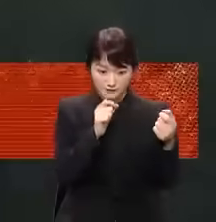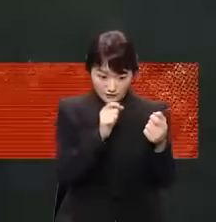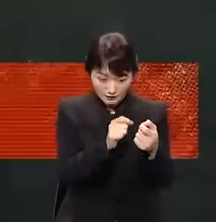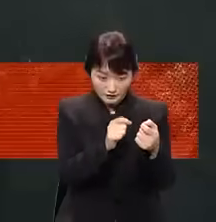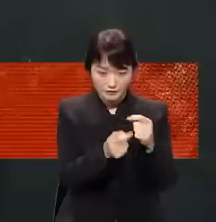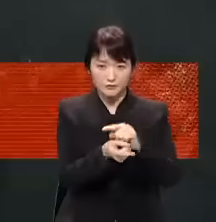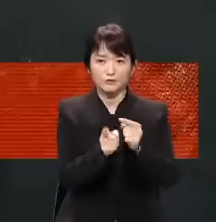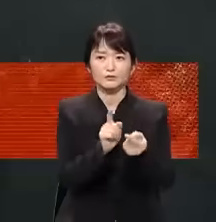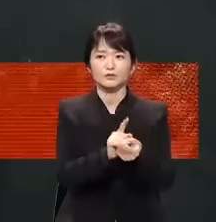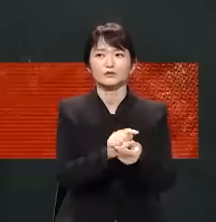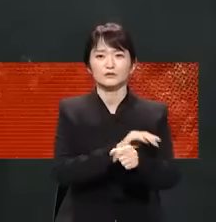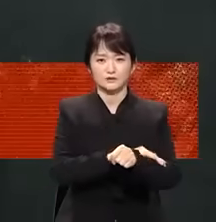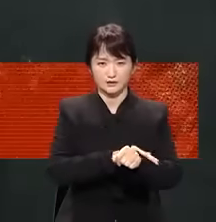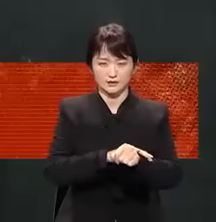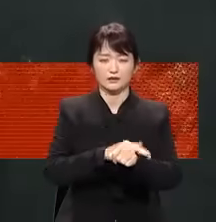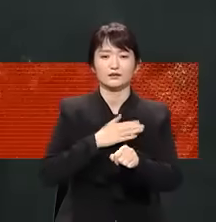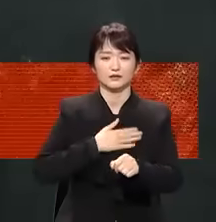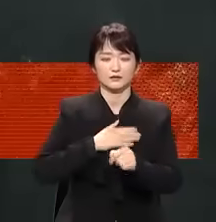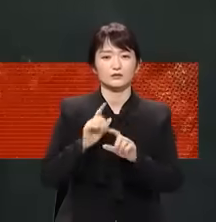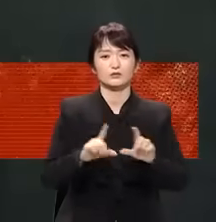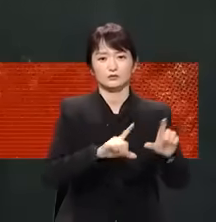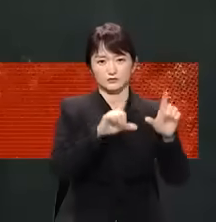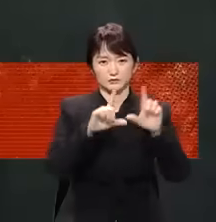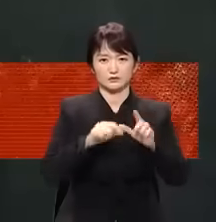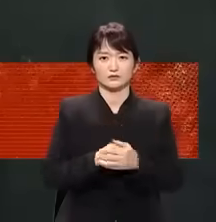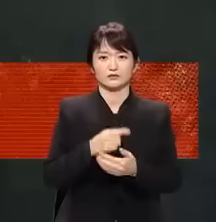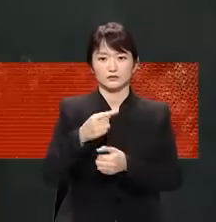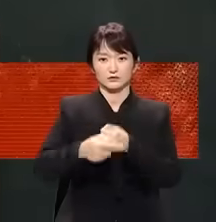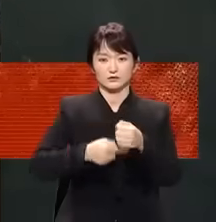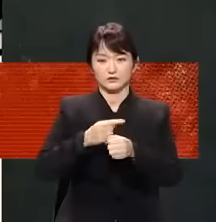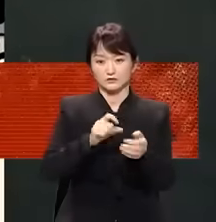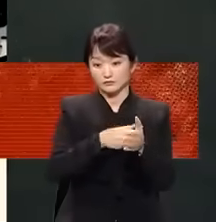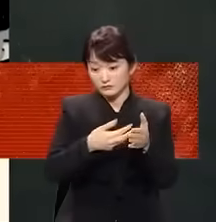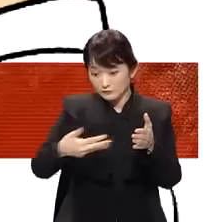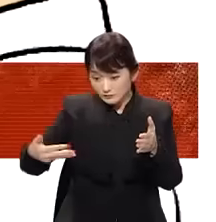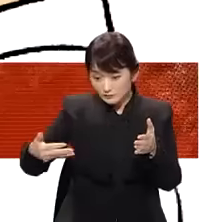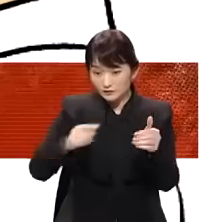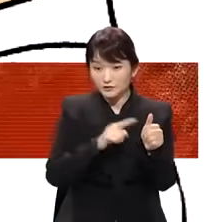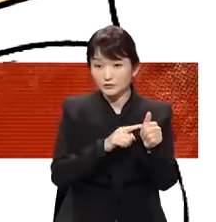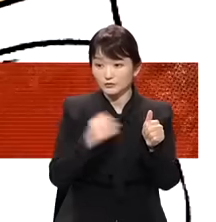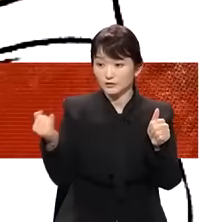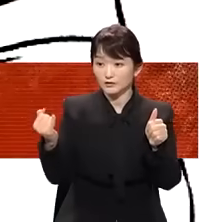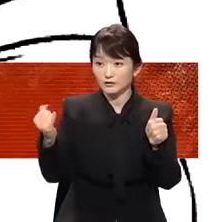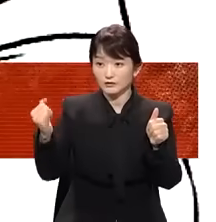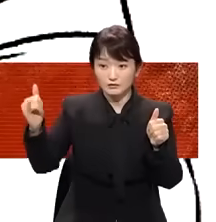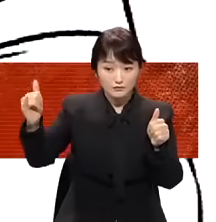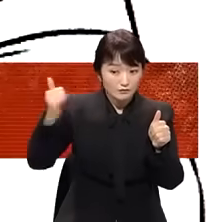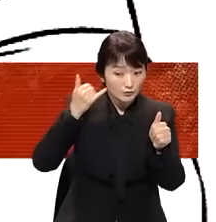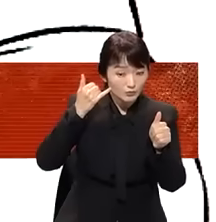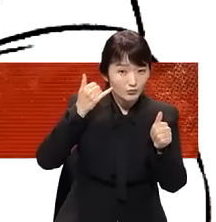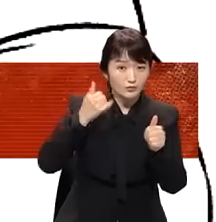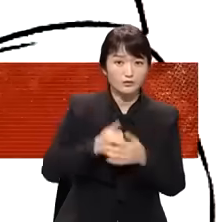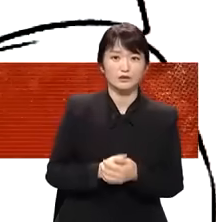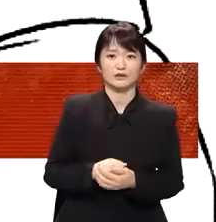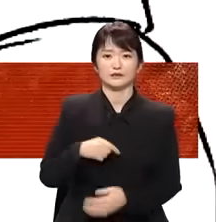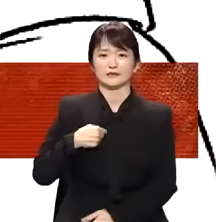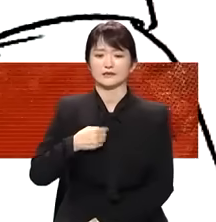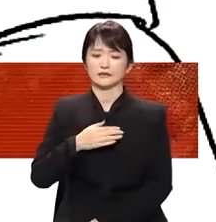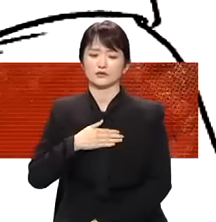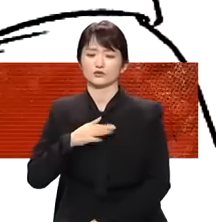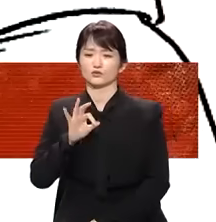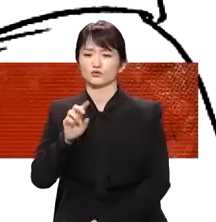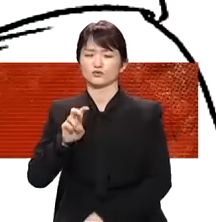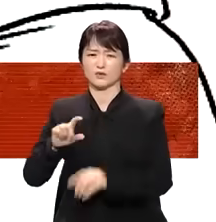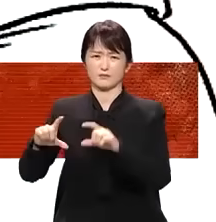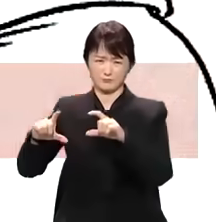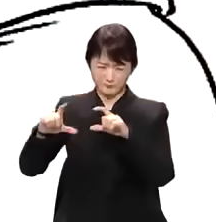알고 지냈다고 하는데 1년쯤 지났을 때이 남성이 여성으로부터 충격적인 전화한통을 받게 됩니다이 자신이 유방암에 걸렸다